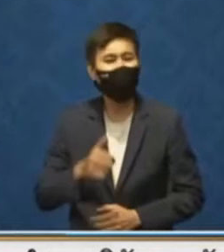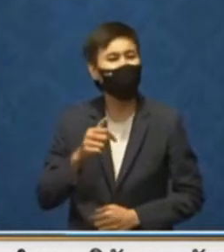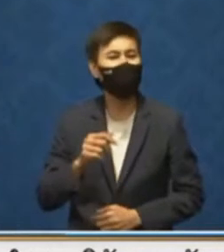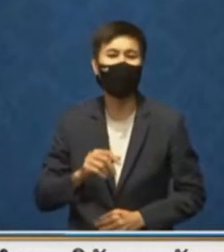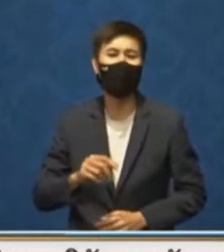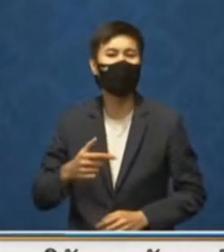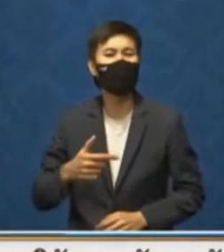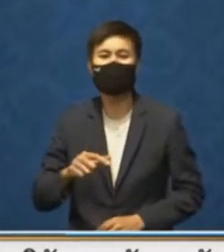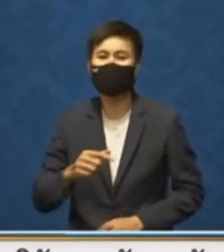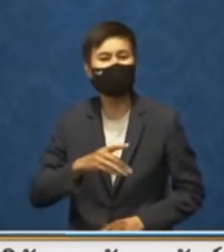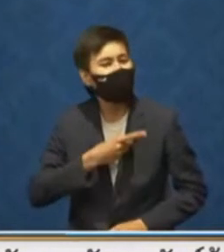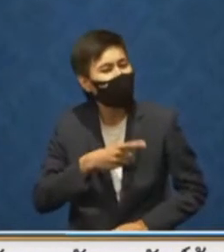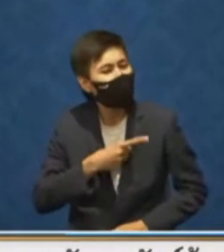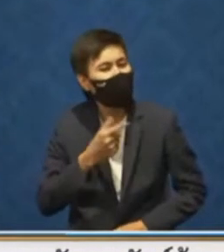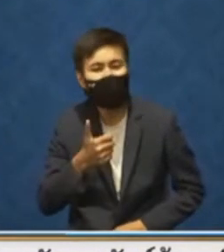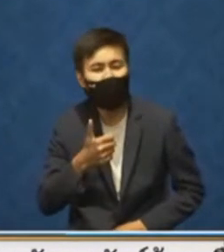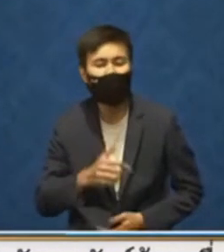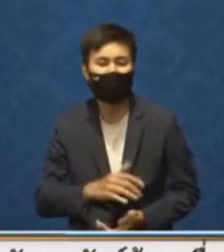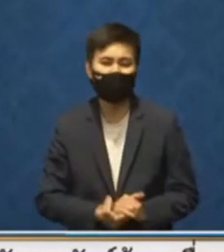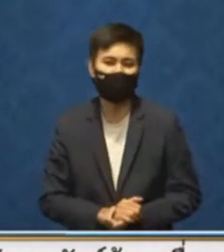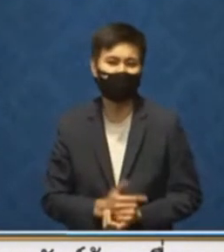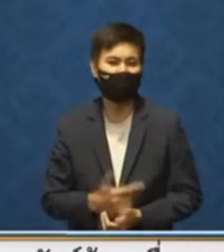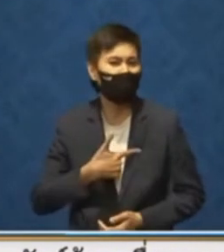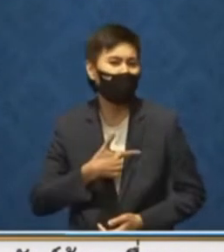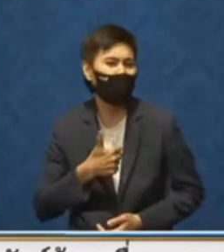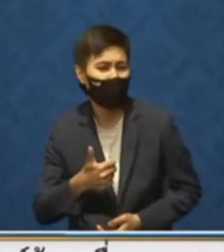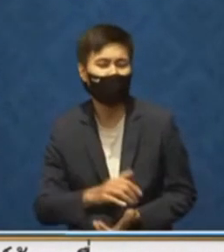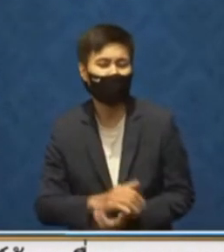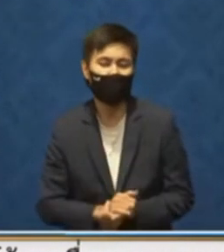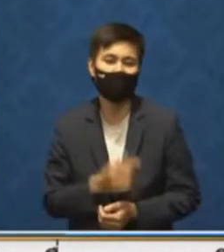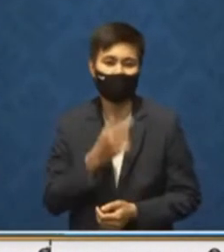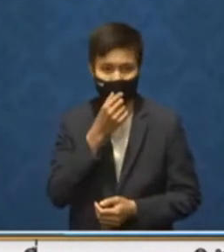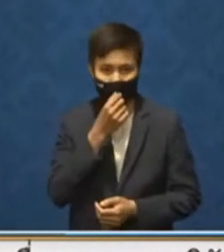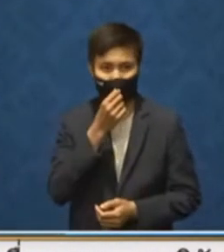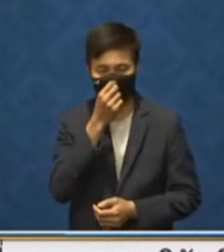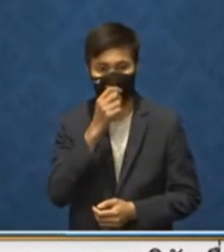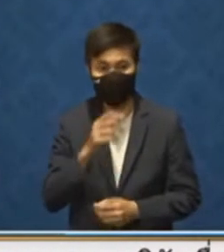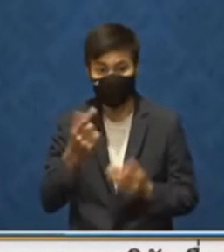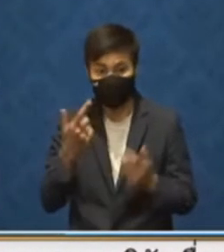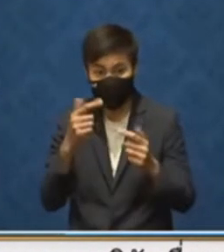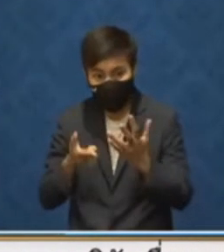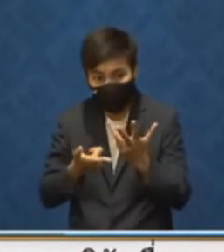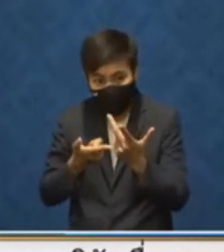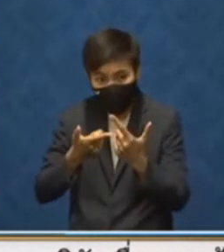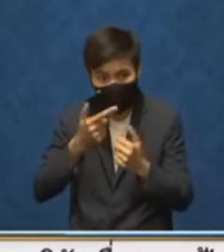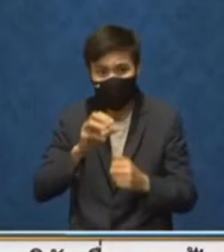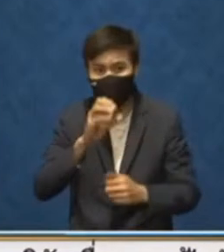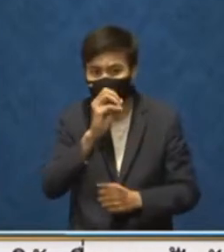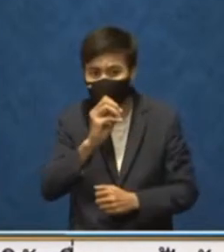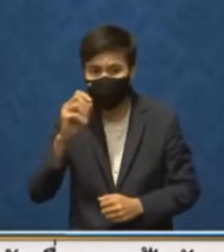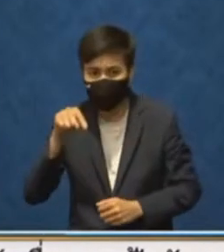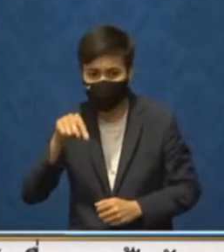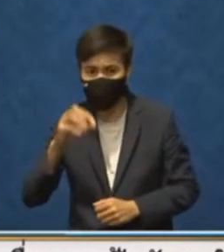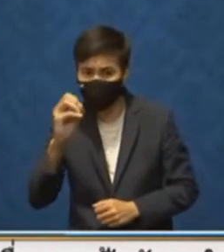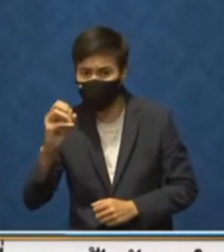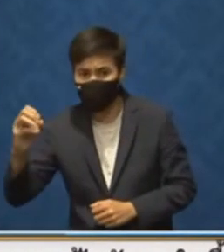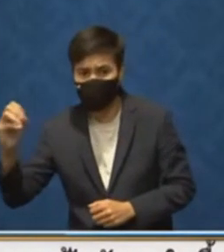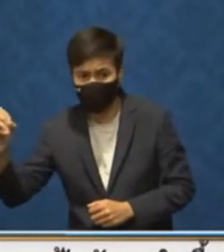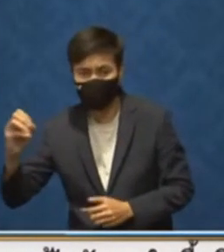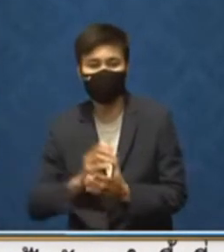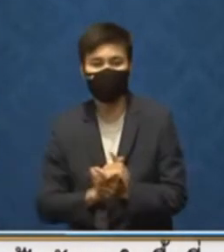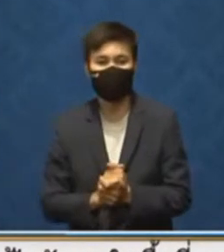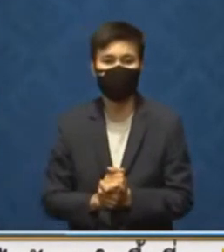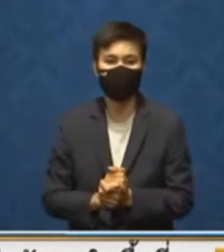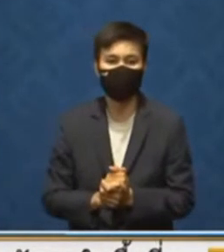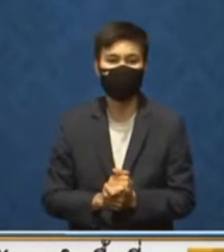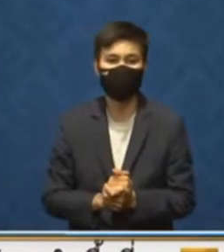ประทานอภัยด้วยดูนะครับคิดเป็นตัวเลขสัดส่วนออกมา0.000เห็นไหมครับแล้วขึ้น